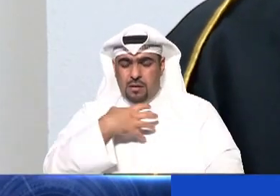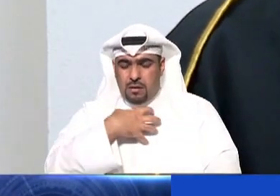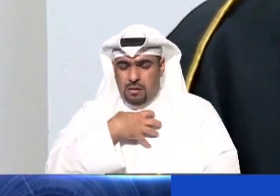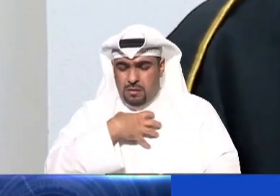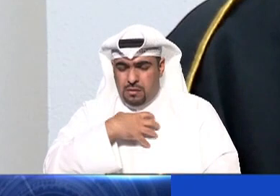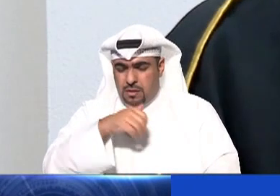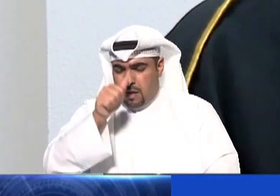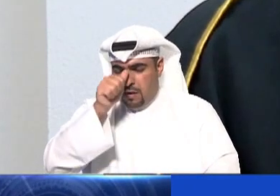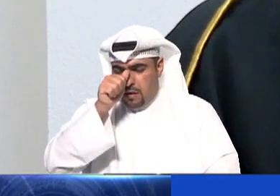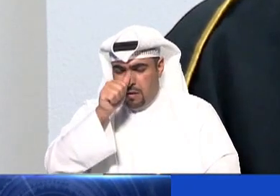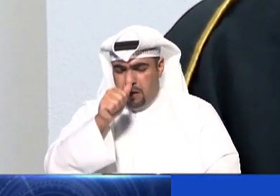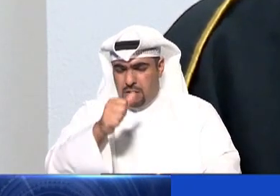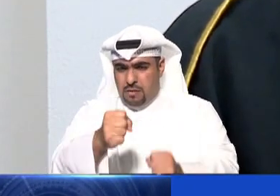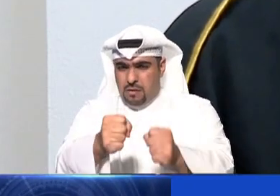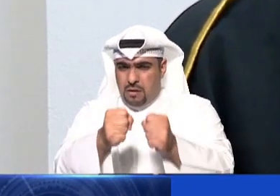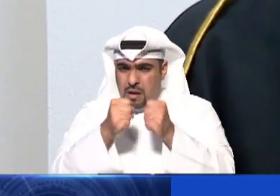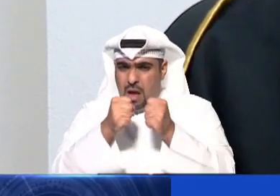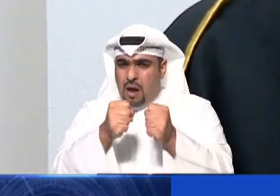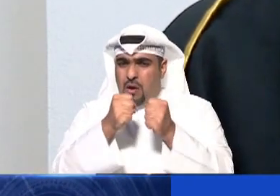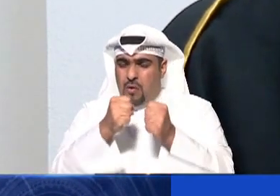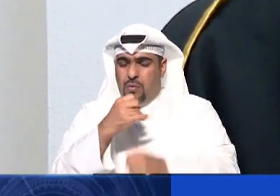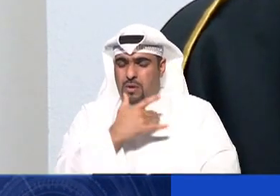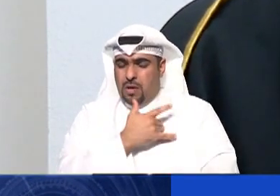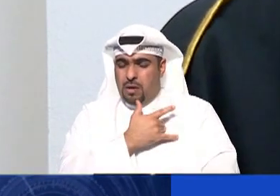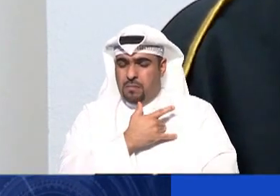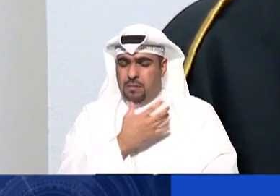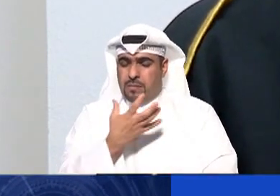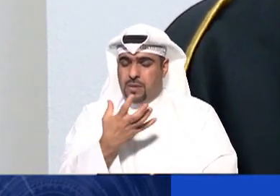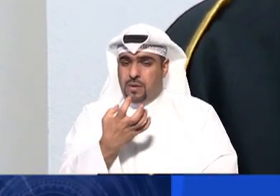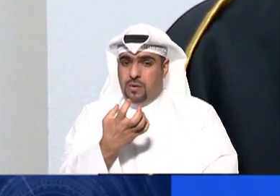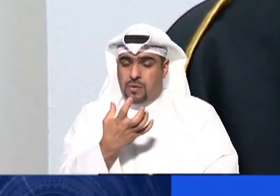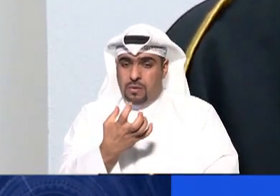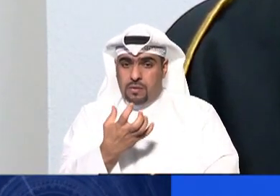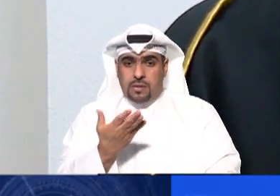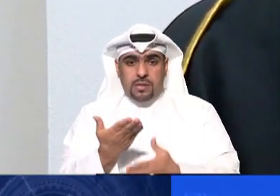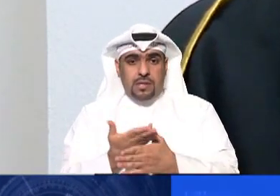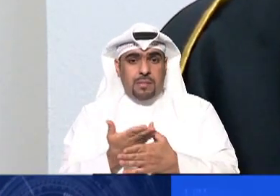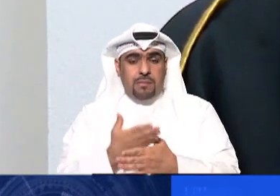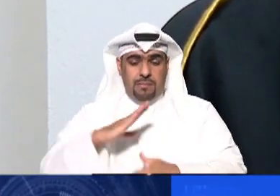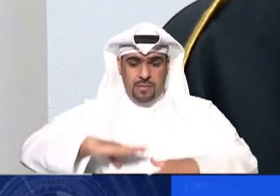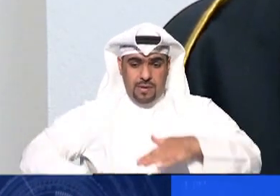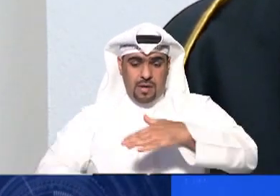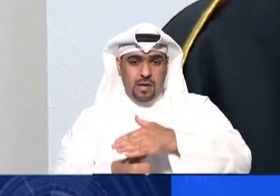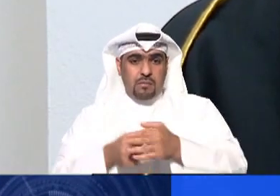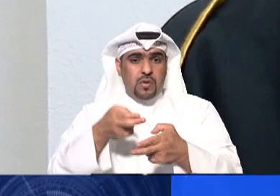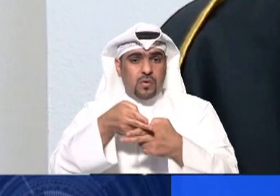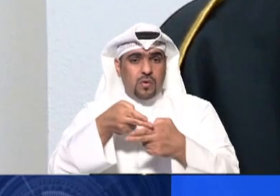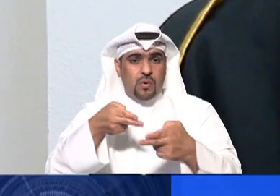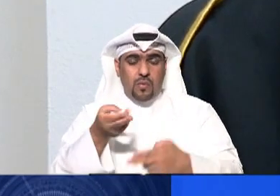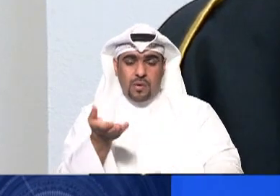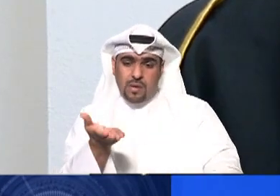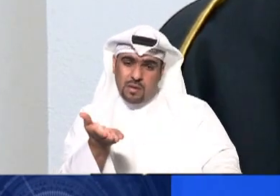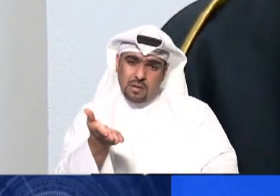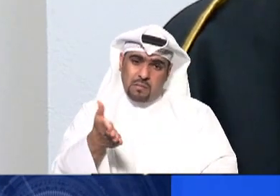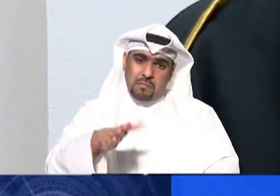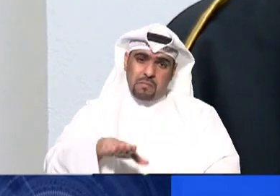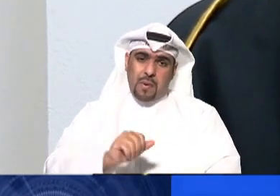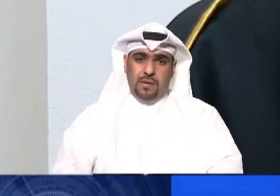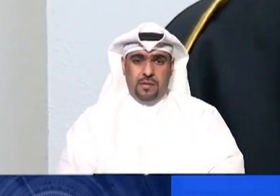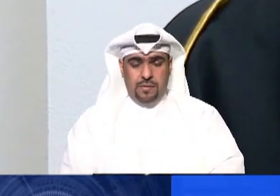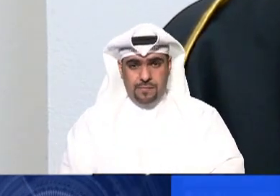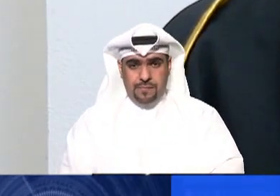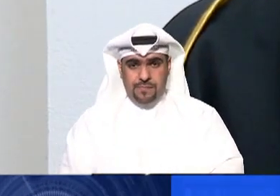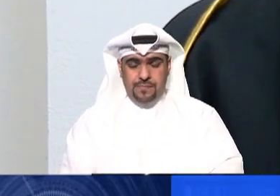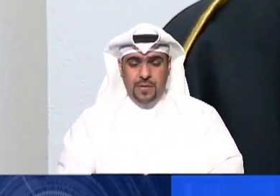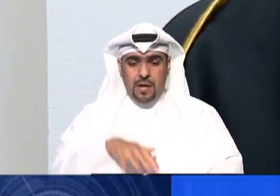والأسى والألم بفقيد الكويت وفقيد الأمة العربية